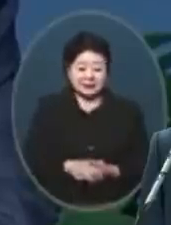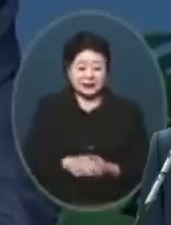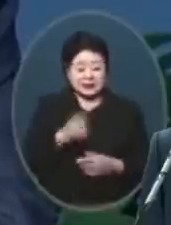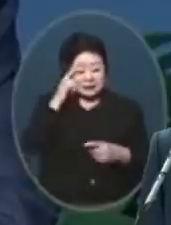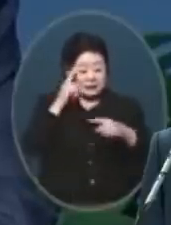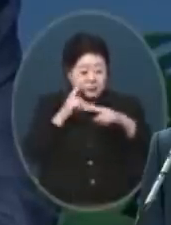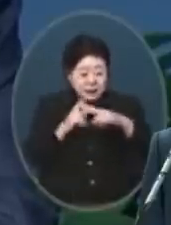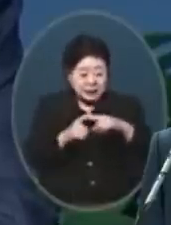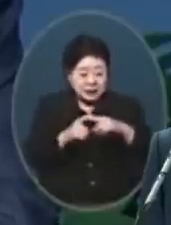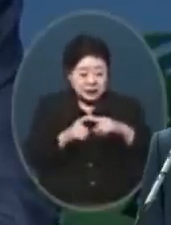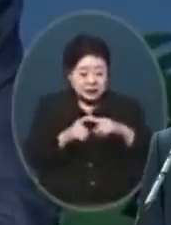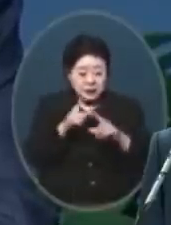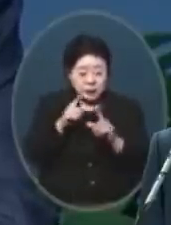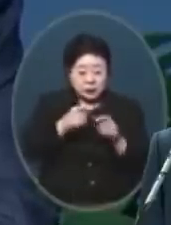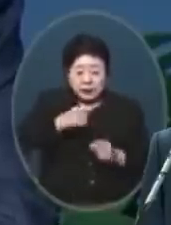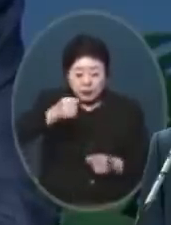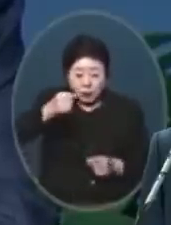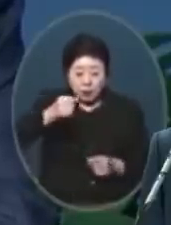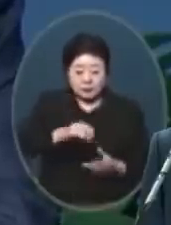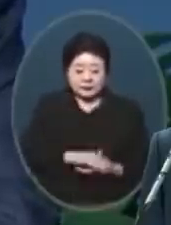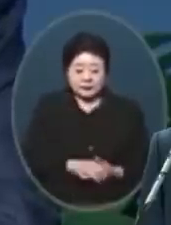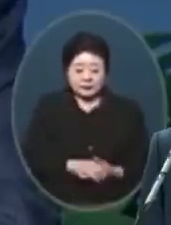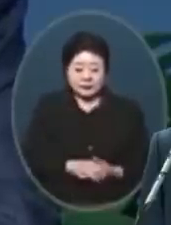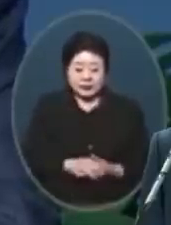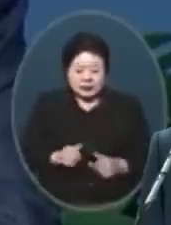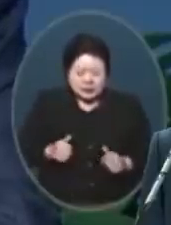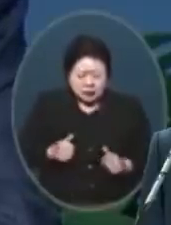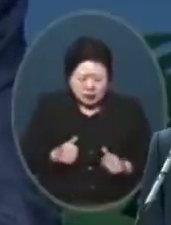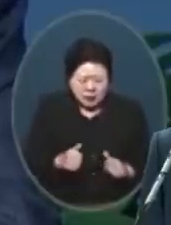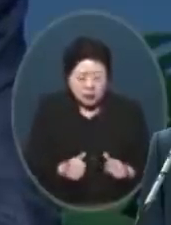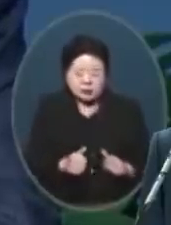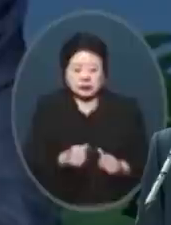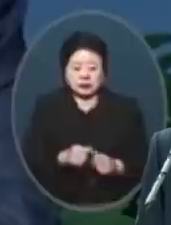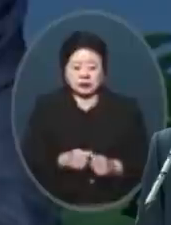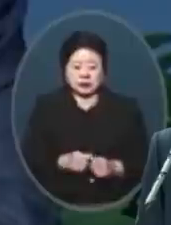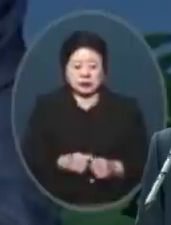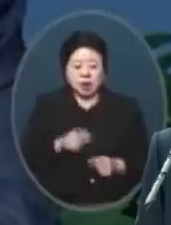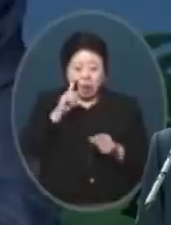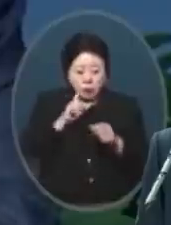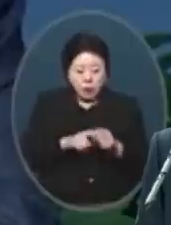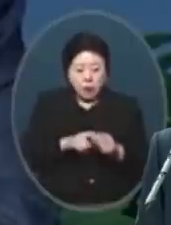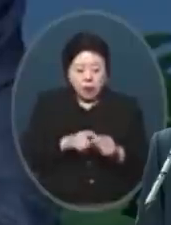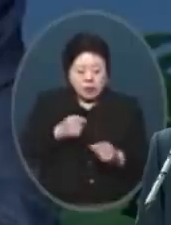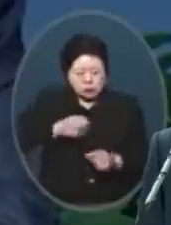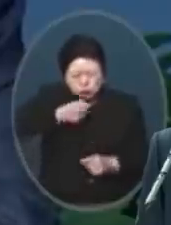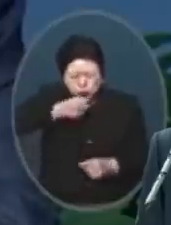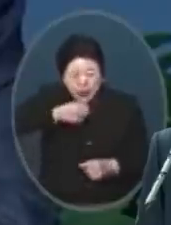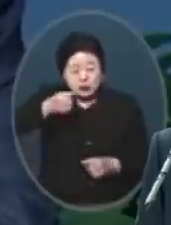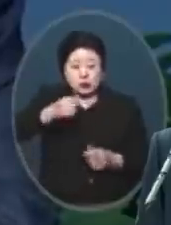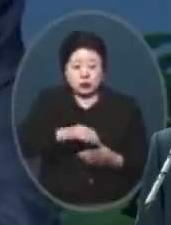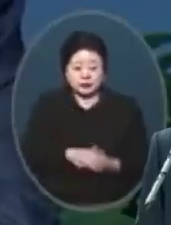긍정적인 자세를 취하고 적극적인 목표가 있는 꿈을 꾸고